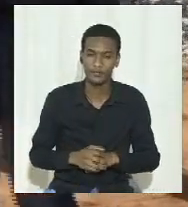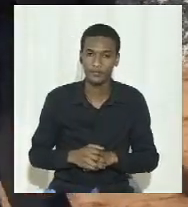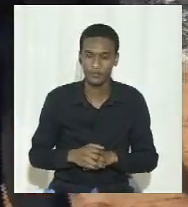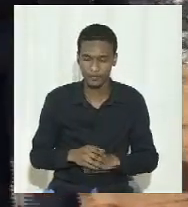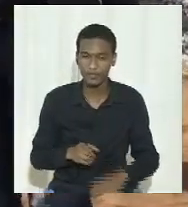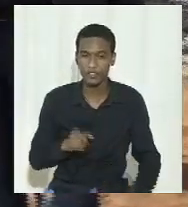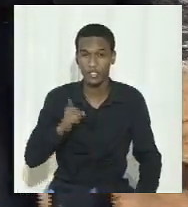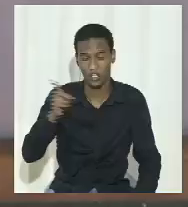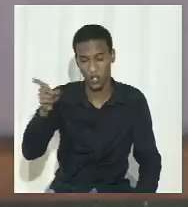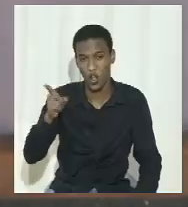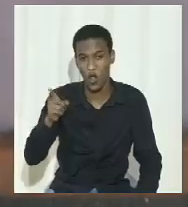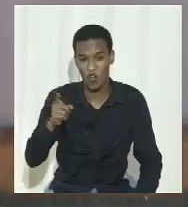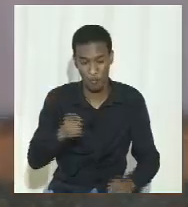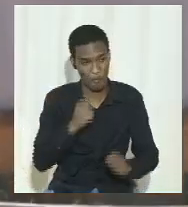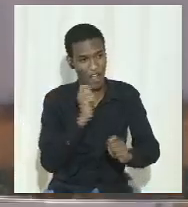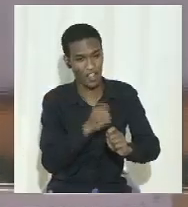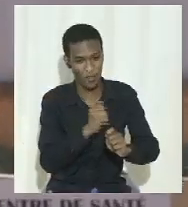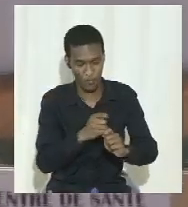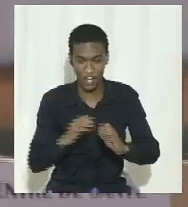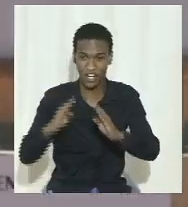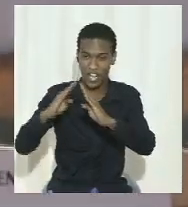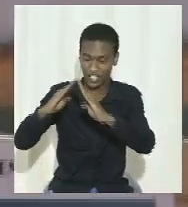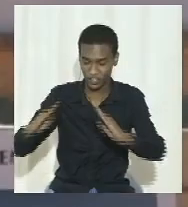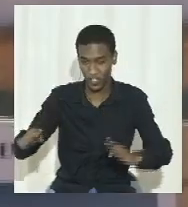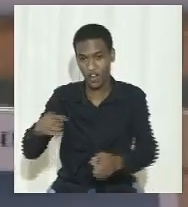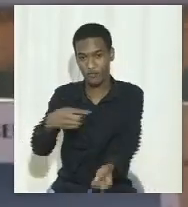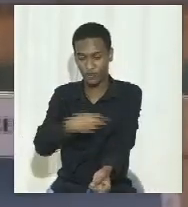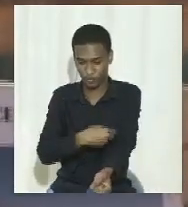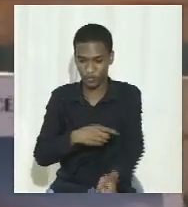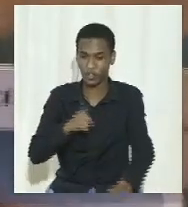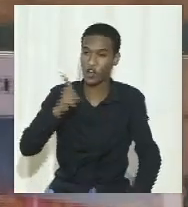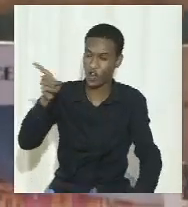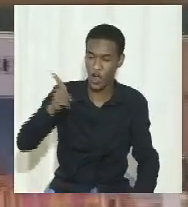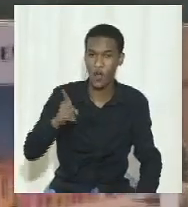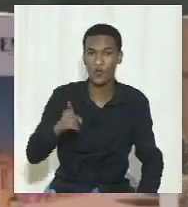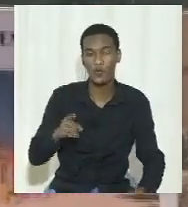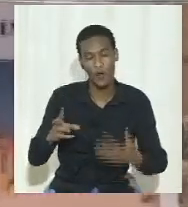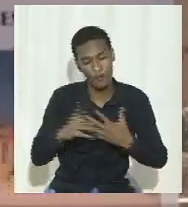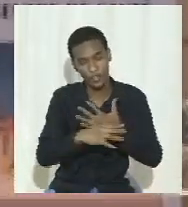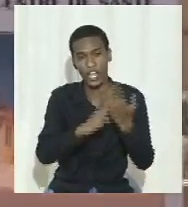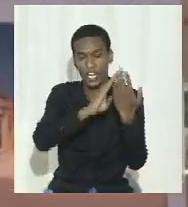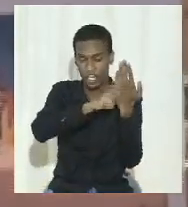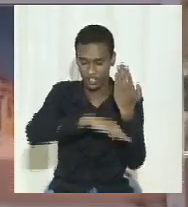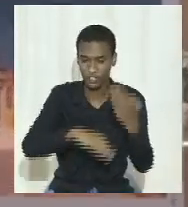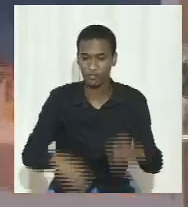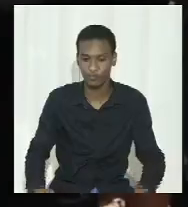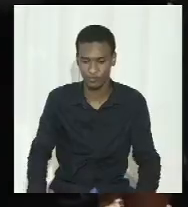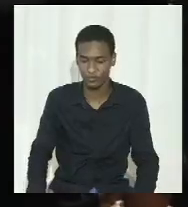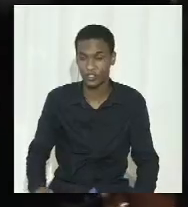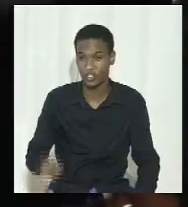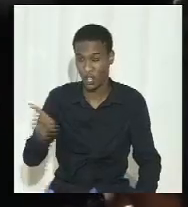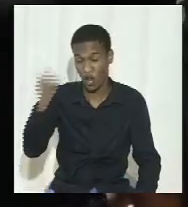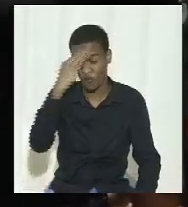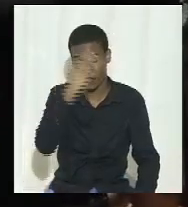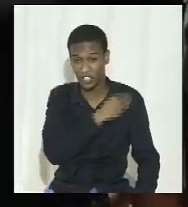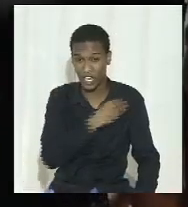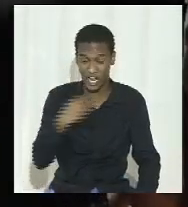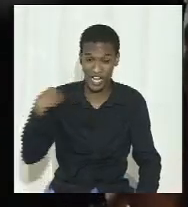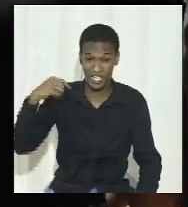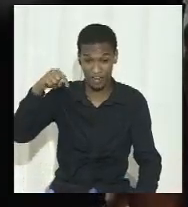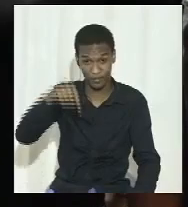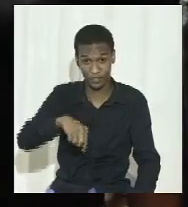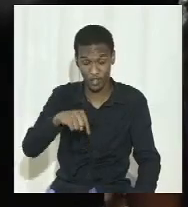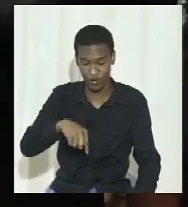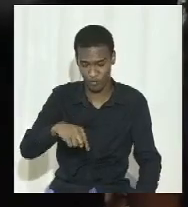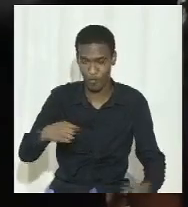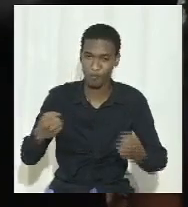sy fitsaboana no vita tseto izay nahorona aty amin'ny distrika ny Ambosary Atsimo. Paikady napetraka ny fitondram-panjakana kehitriny hiadiana